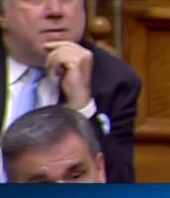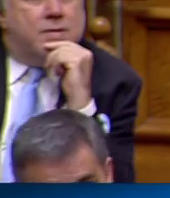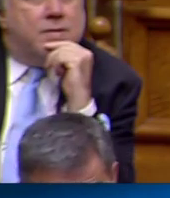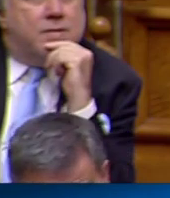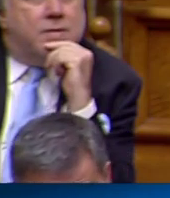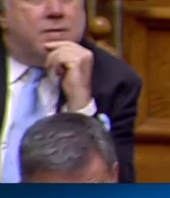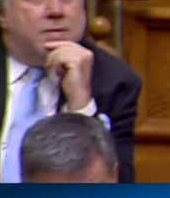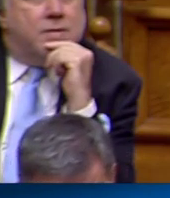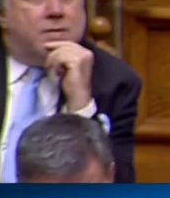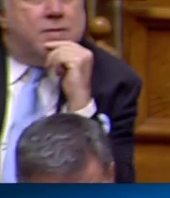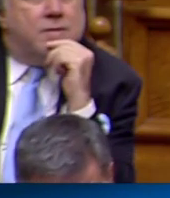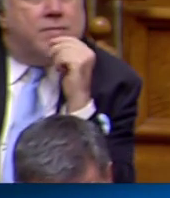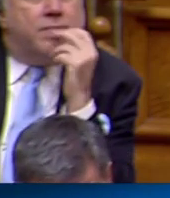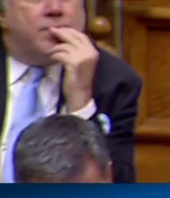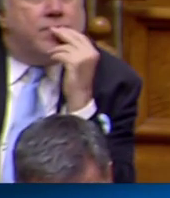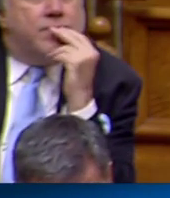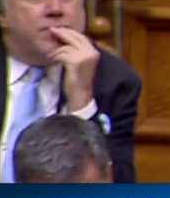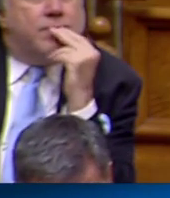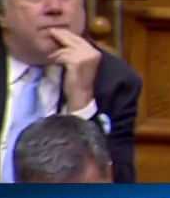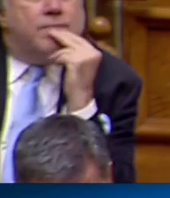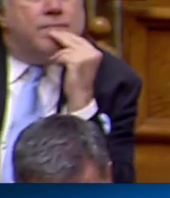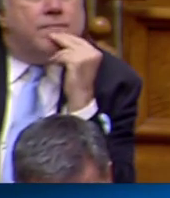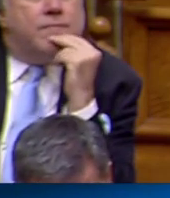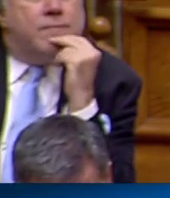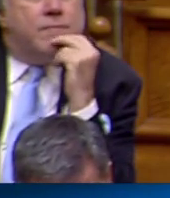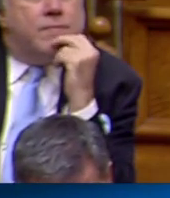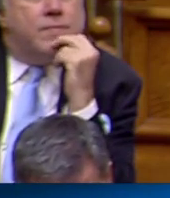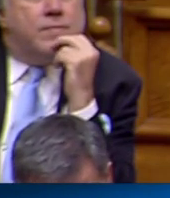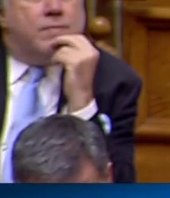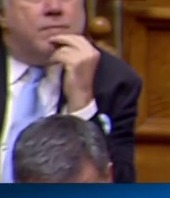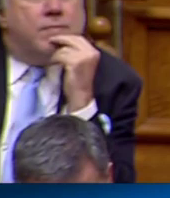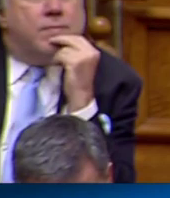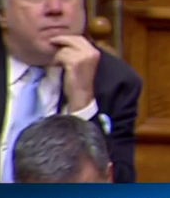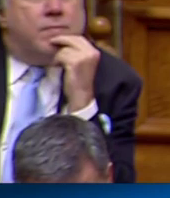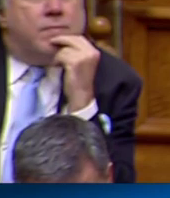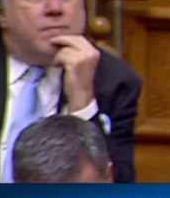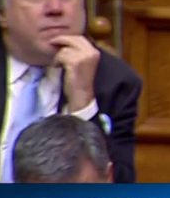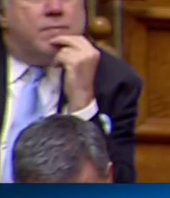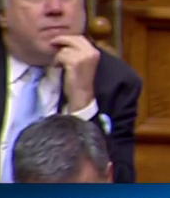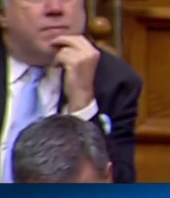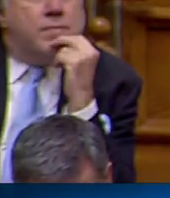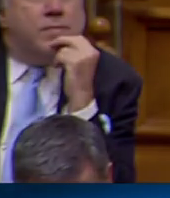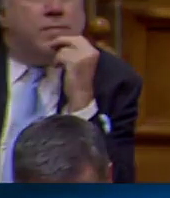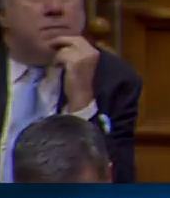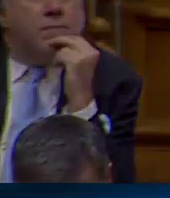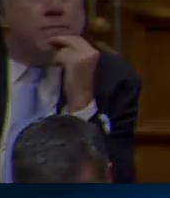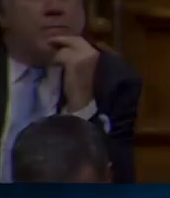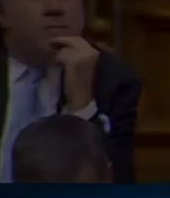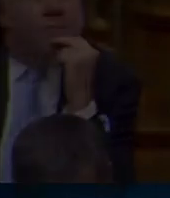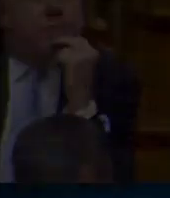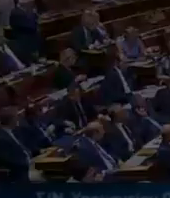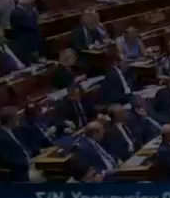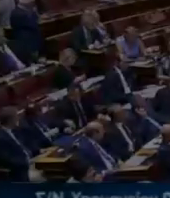Ζακ-Κλον Γιούνκερ, από αυτό εδώ το βήμα, γιατί καταφέραμε να είναι η χώρα πρώτη σε απορροφητικότητα σε ευρωπαϊκά